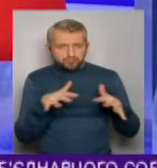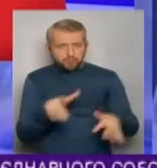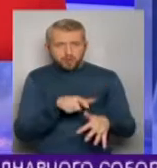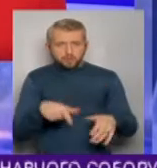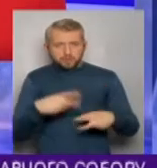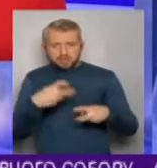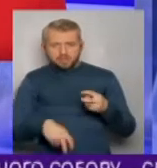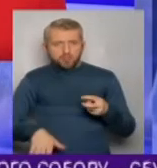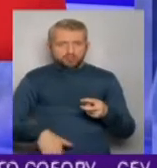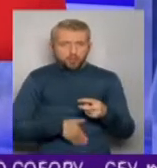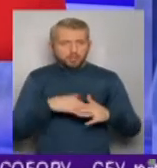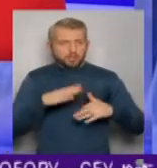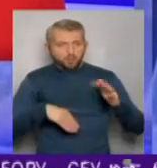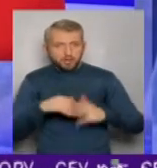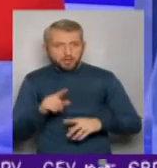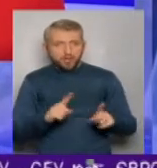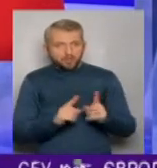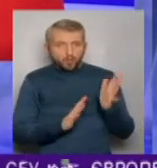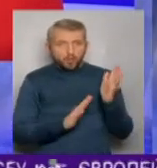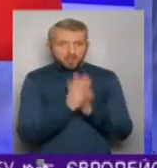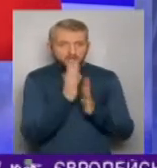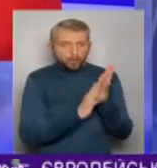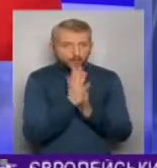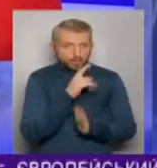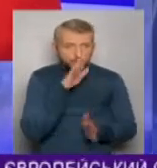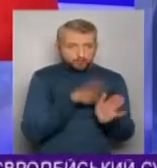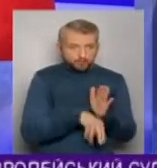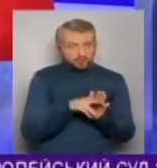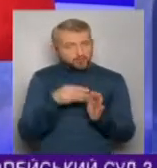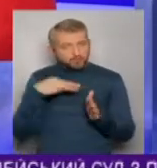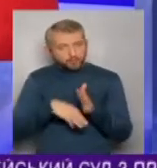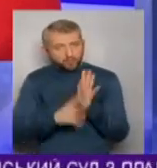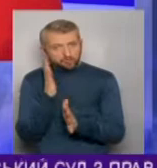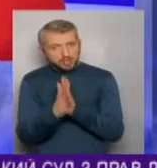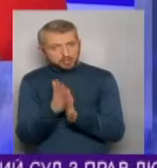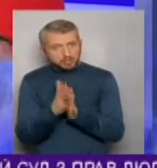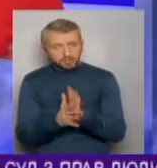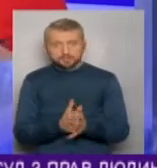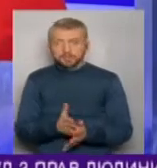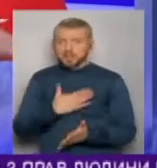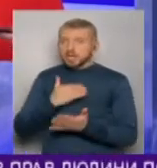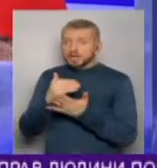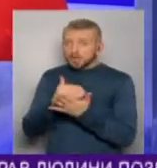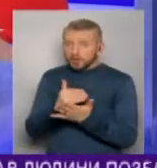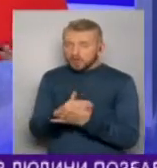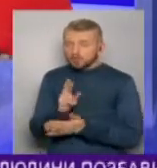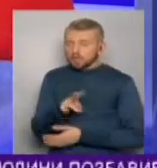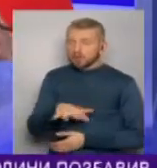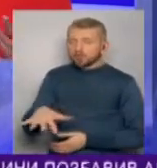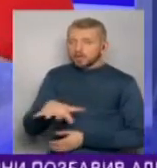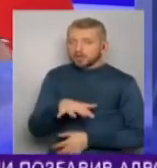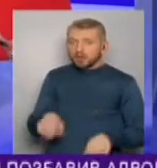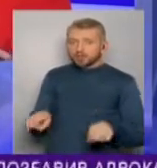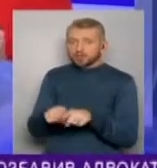руки. Невже метро Лісова гірша, ніж метро Хрещатик? Зрозуміло, почули вас, дякую. От, власне, наша програма, як майданчик